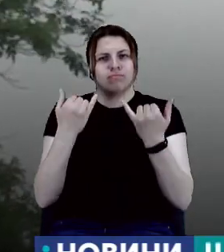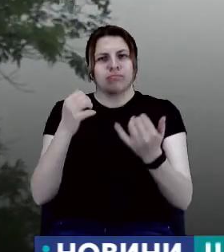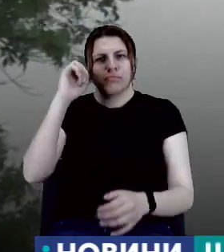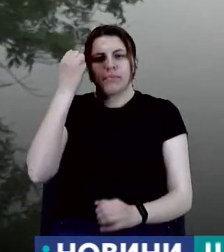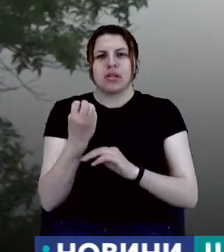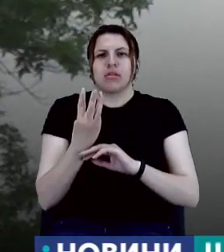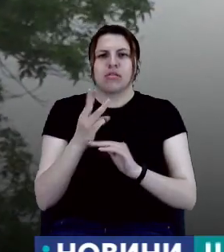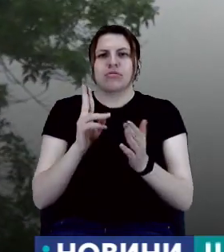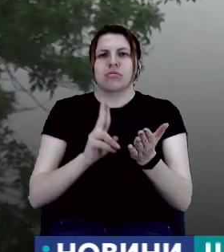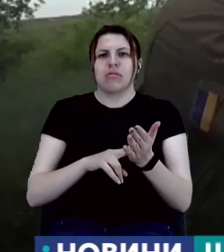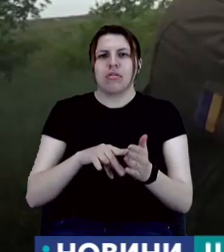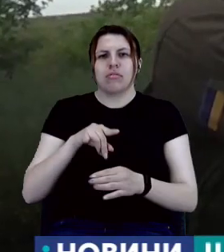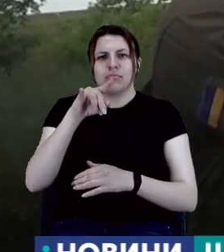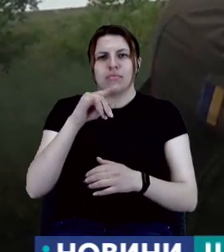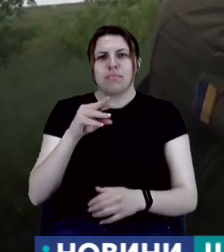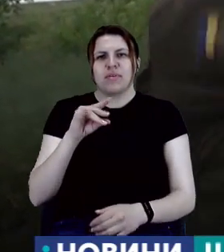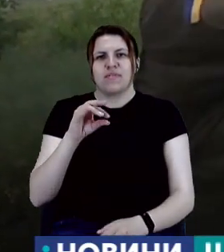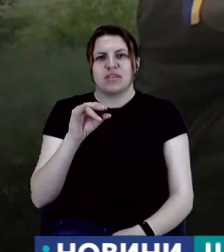членів екіпажу Мі-8.